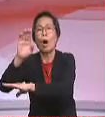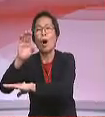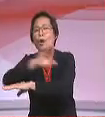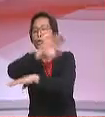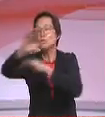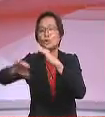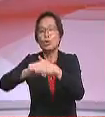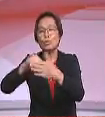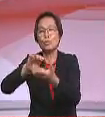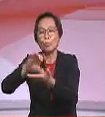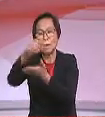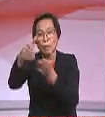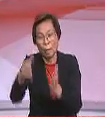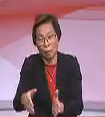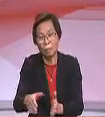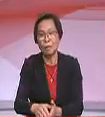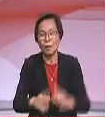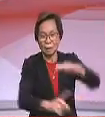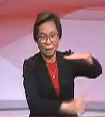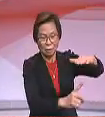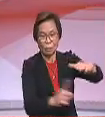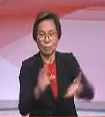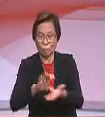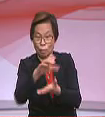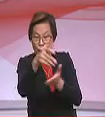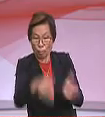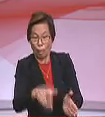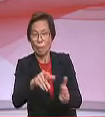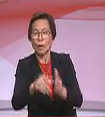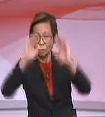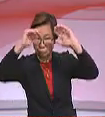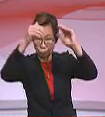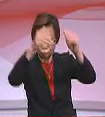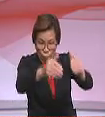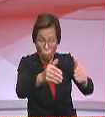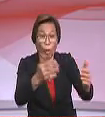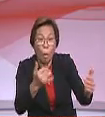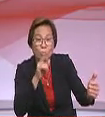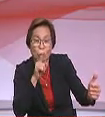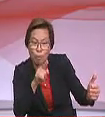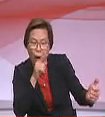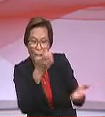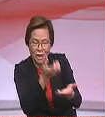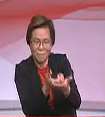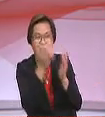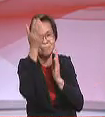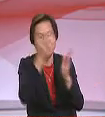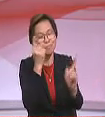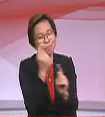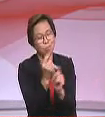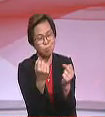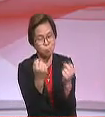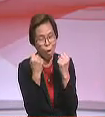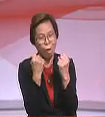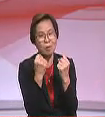para pelabur. Tambahnya, dasar berhubung pelaburan juga perlu diberi tumpuan bagi memastikan ekonomi negara kekal